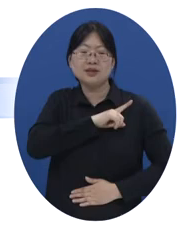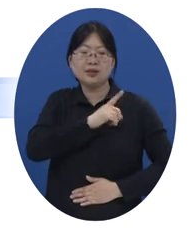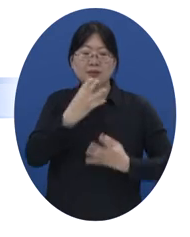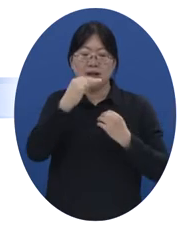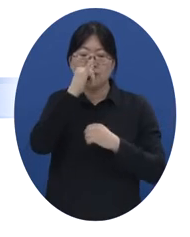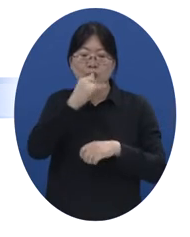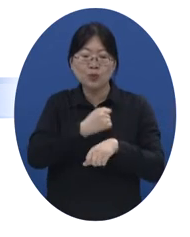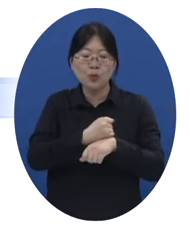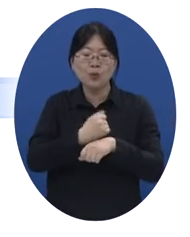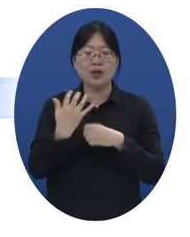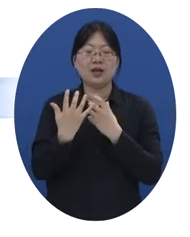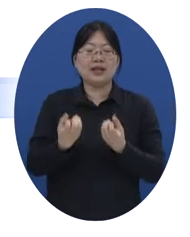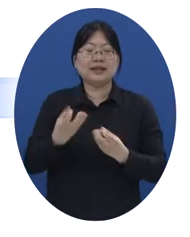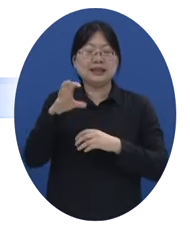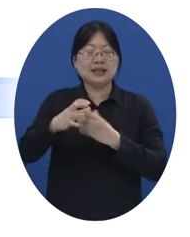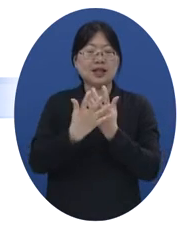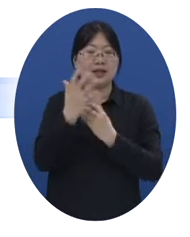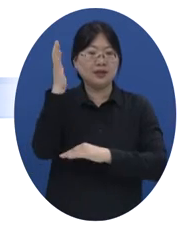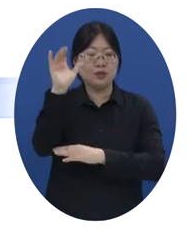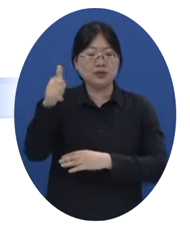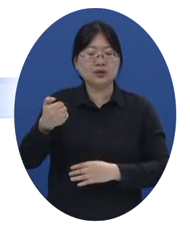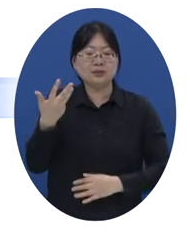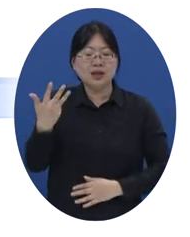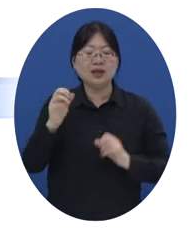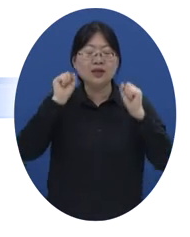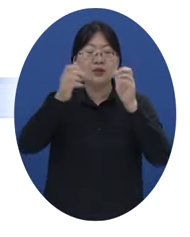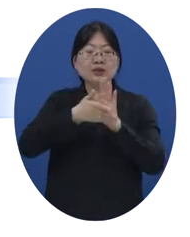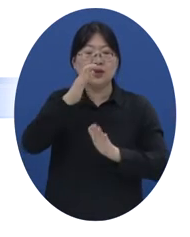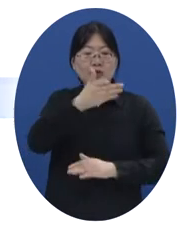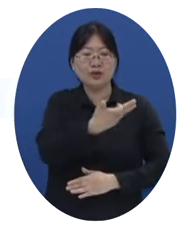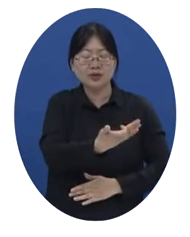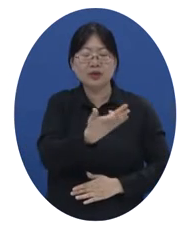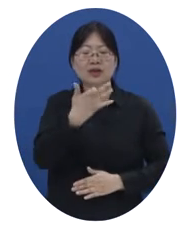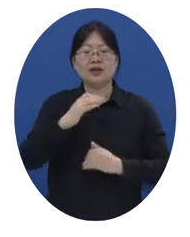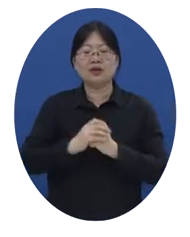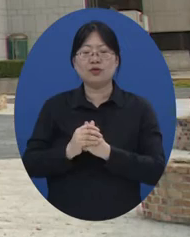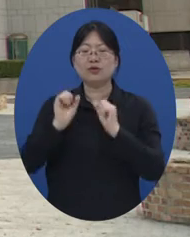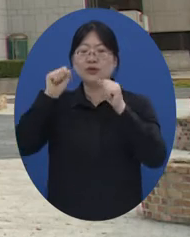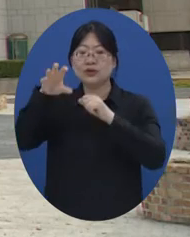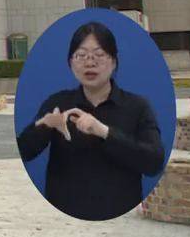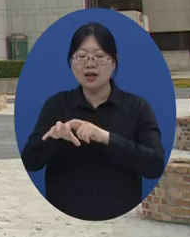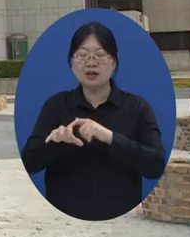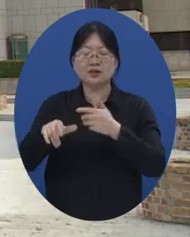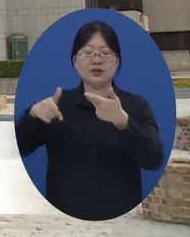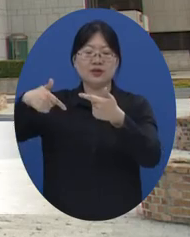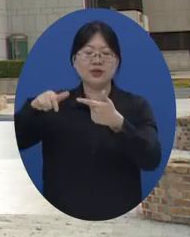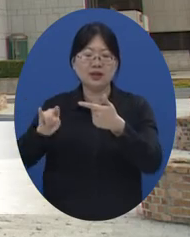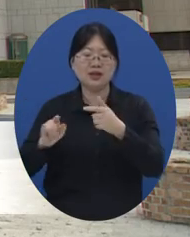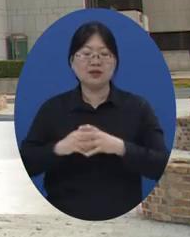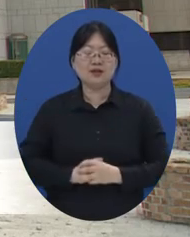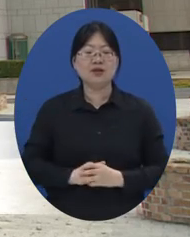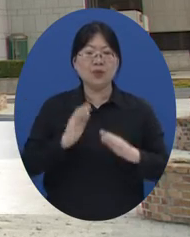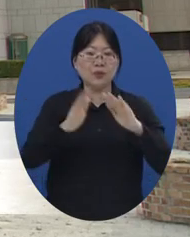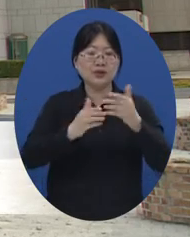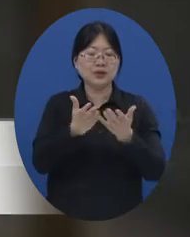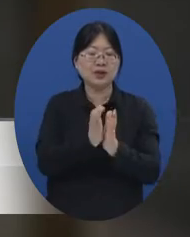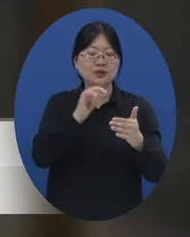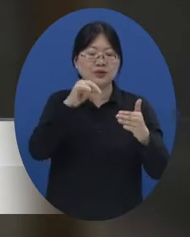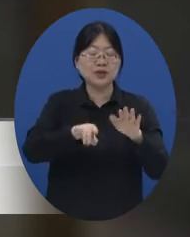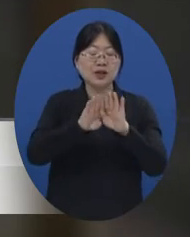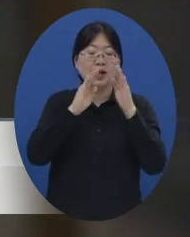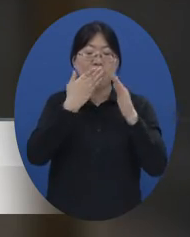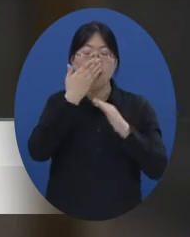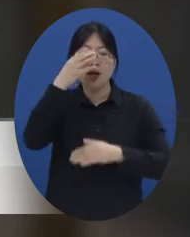행사장 하고 강당이 58개 체육 썰 19 께 운동장이 6개입니다 경기도 공공기관 중 개방